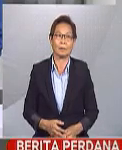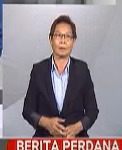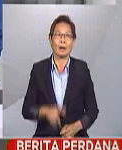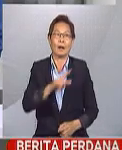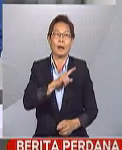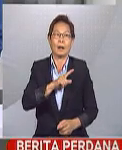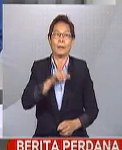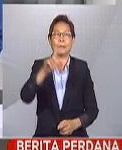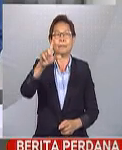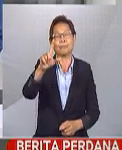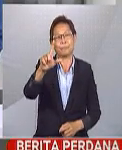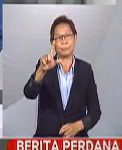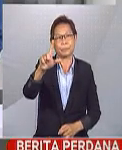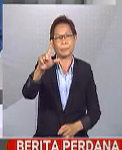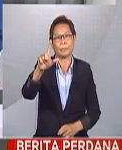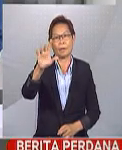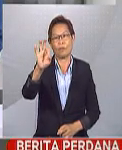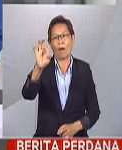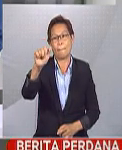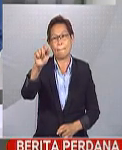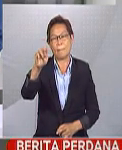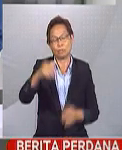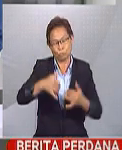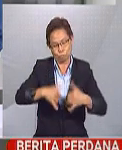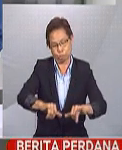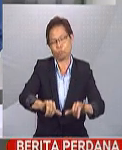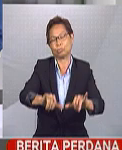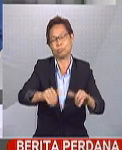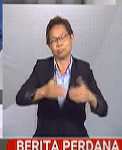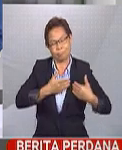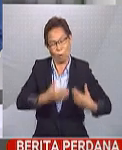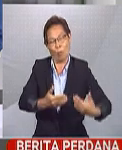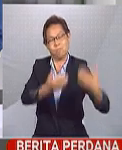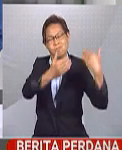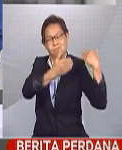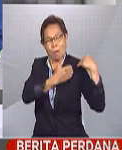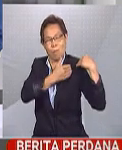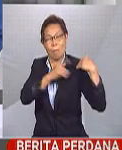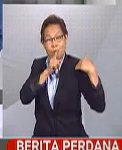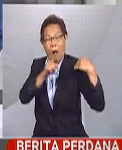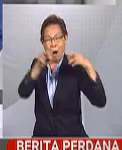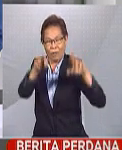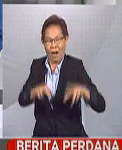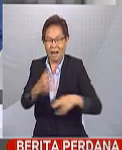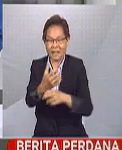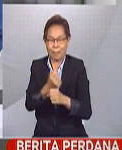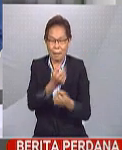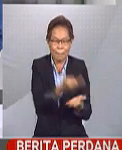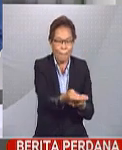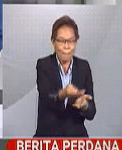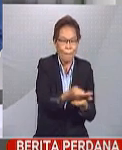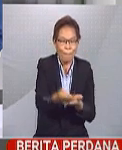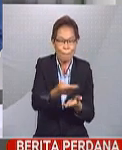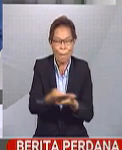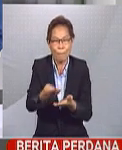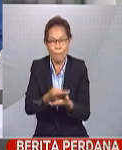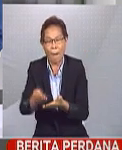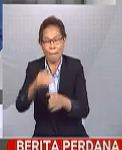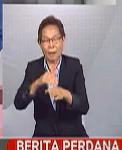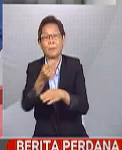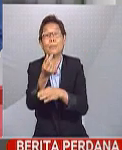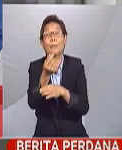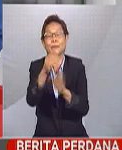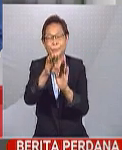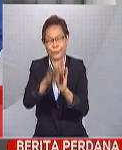Lembaga Pemasaran Pertanian Persekutuan FAMA terus komited memainkan peranan memastikan rakyat dapat membeli barangan keperluan pada